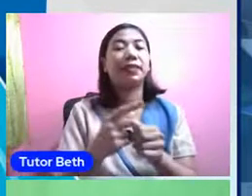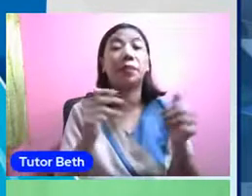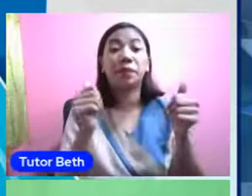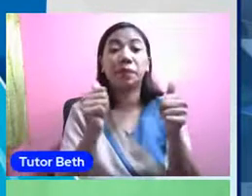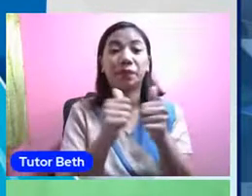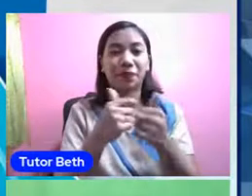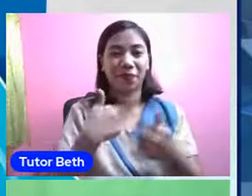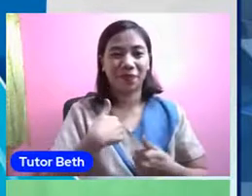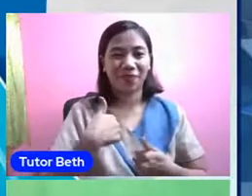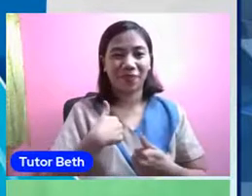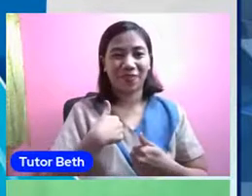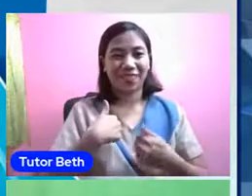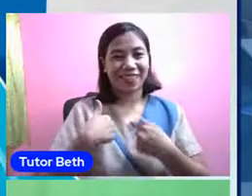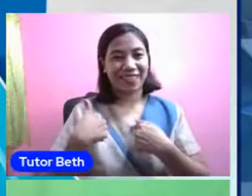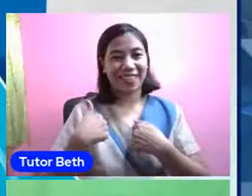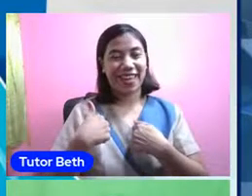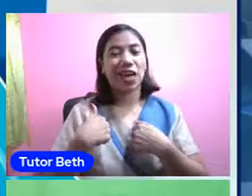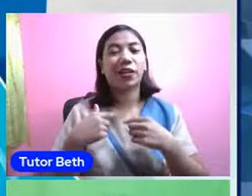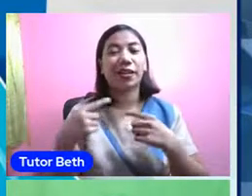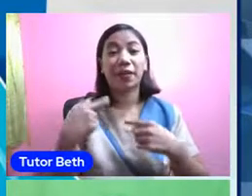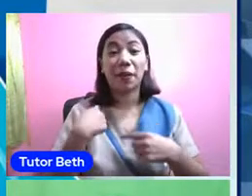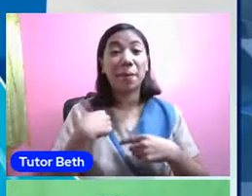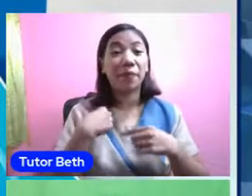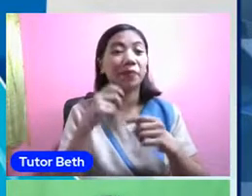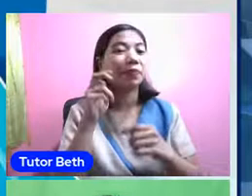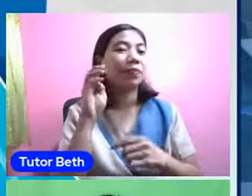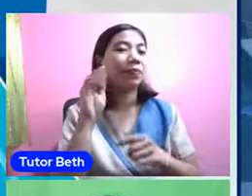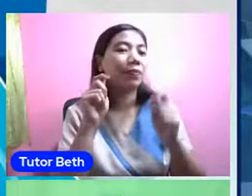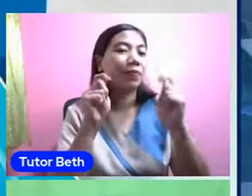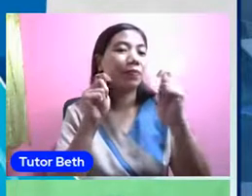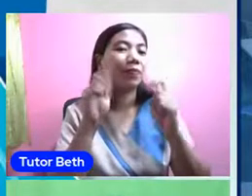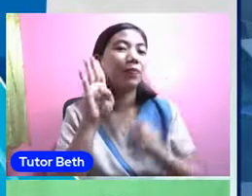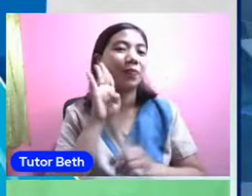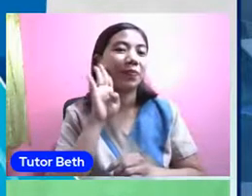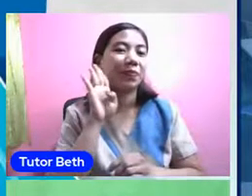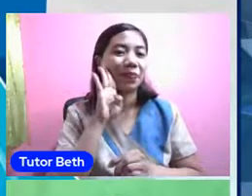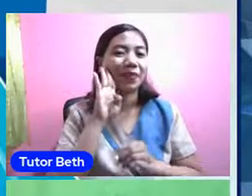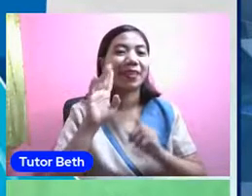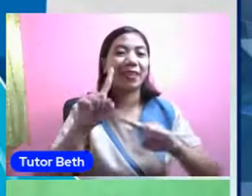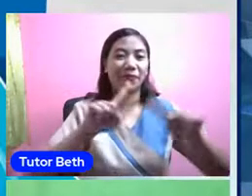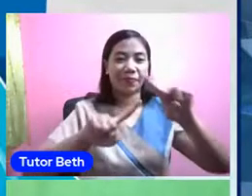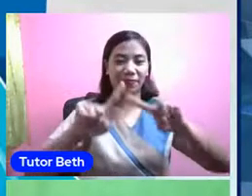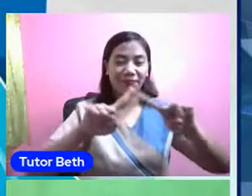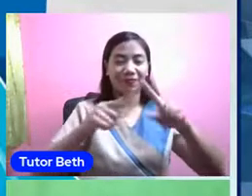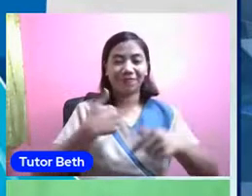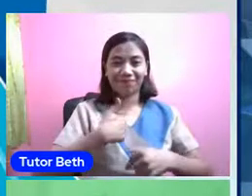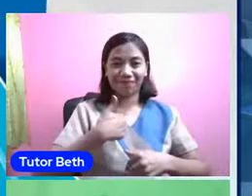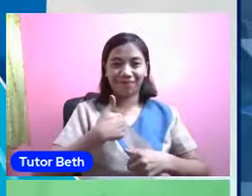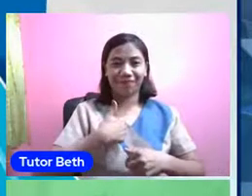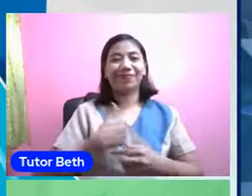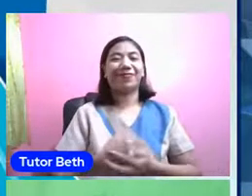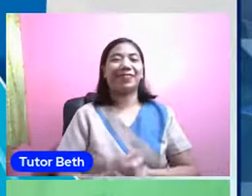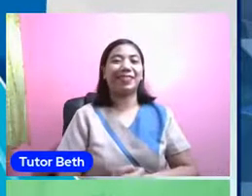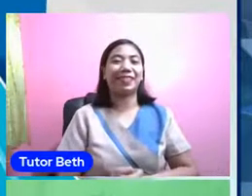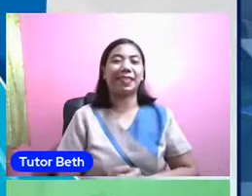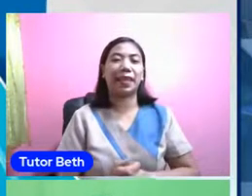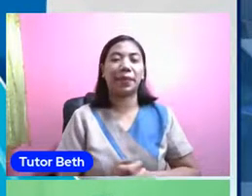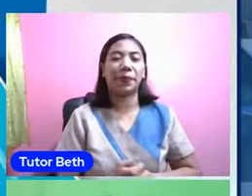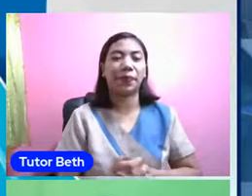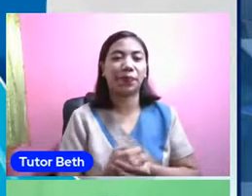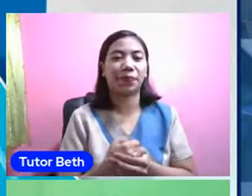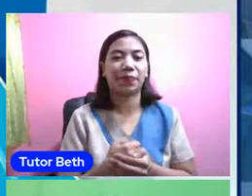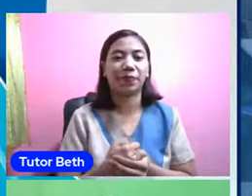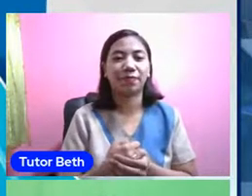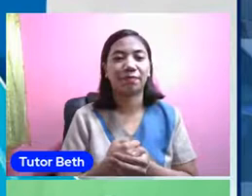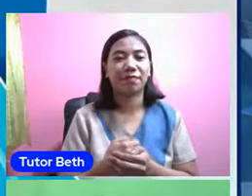ay eto, siya yan. Si Tutor Beth. Siya ang magsisilbing tagasenyas para sa mga